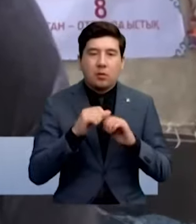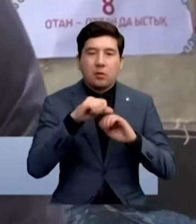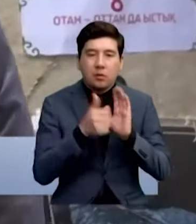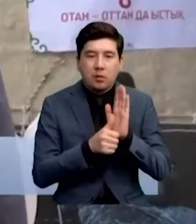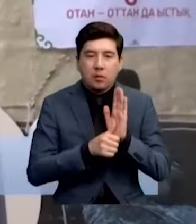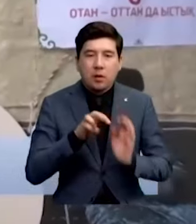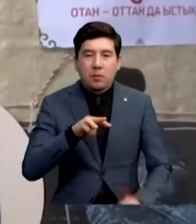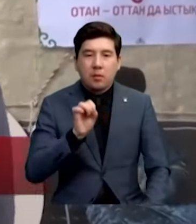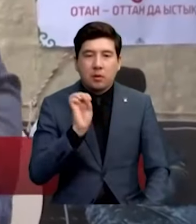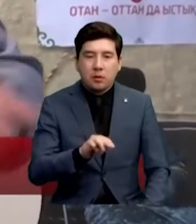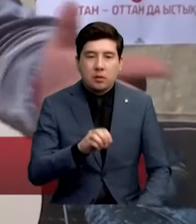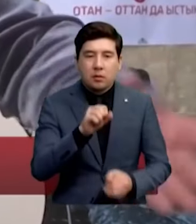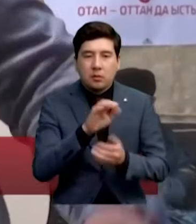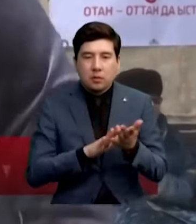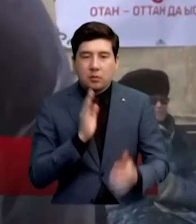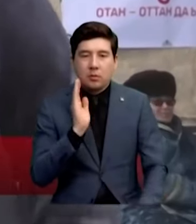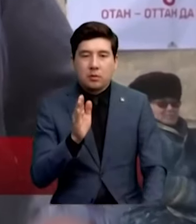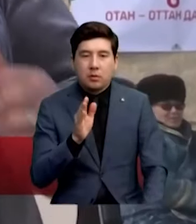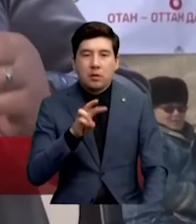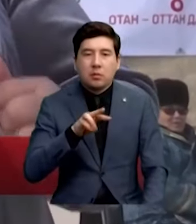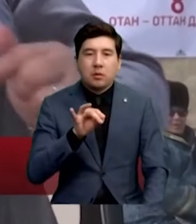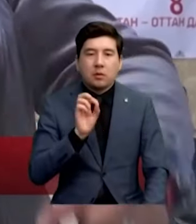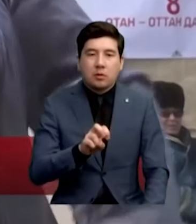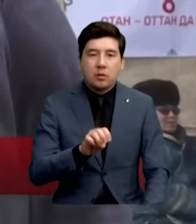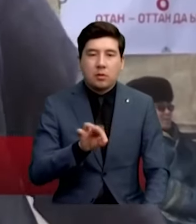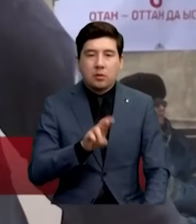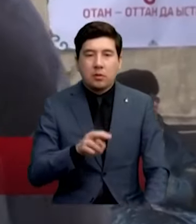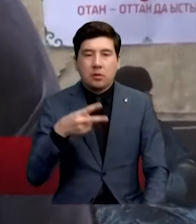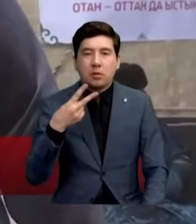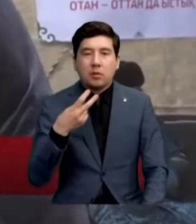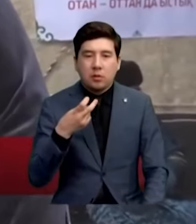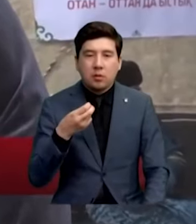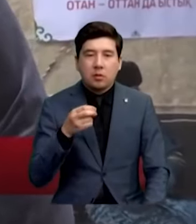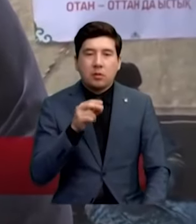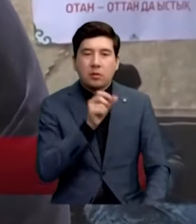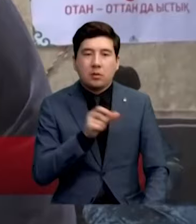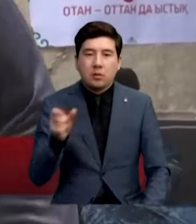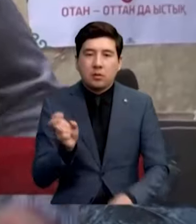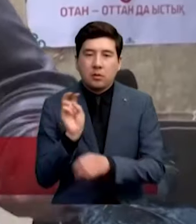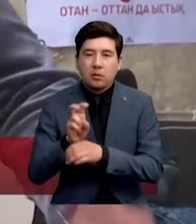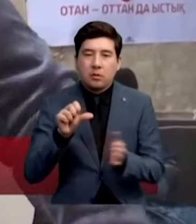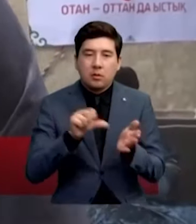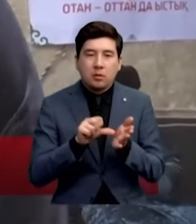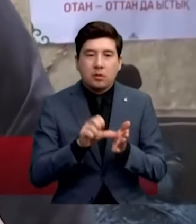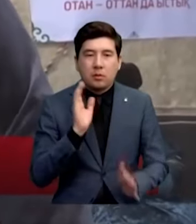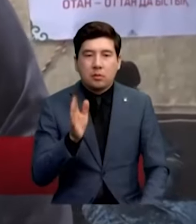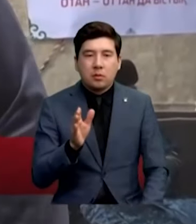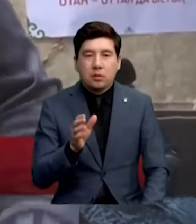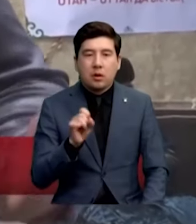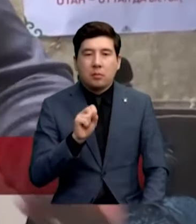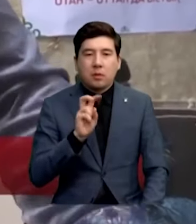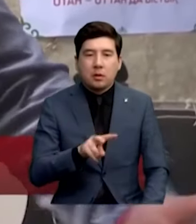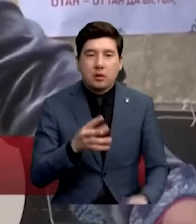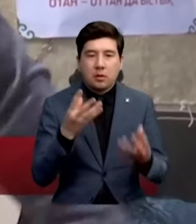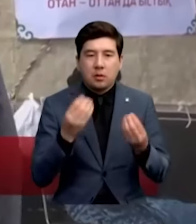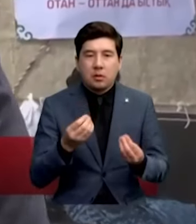күні жалғасын табатын болады. Маңғыстау облысынан оған 200 адамдай барып қатысады дейді. Ондағы мақсат амал мерекесін күллі